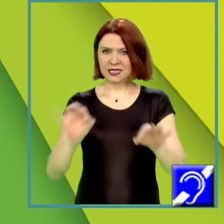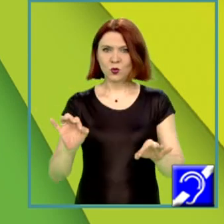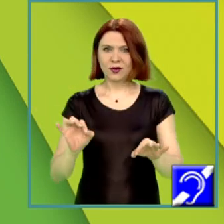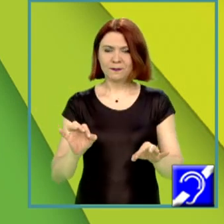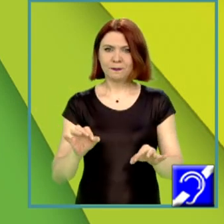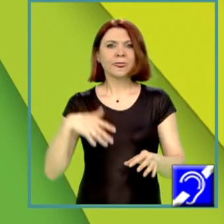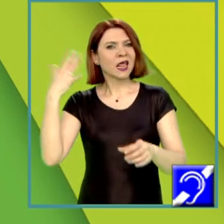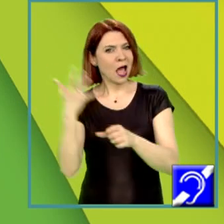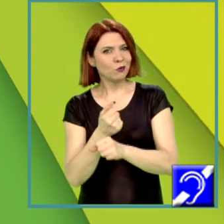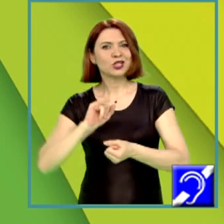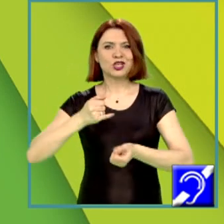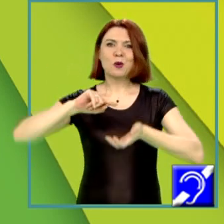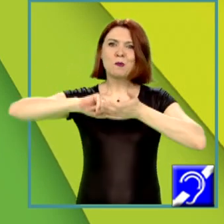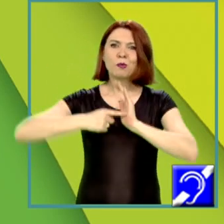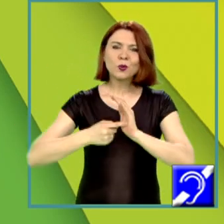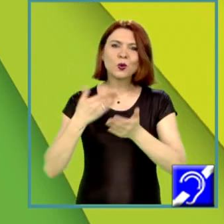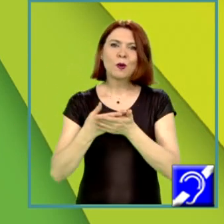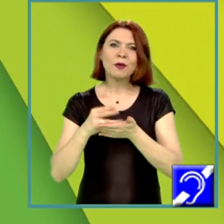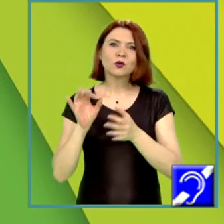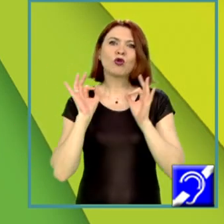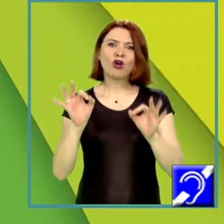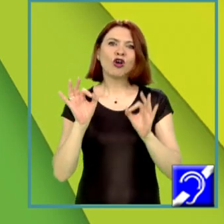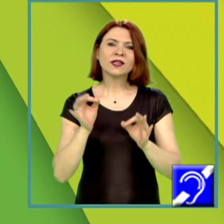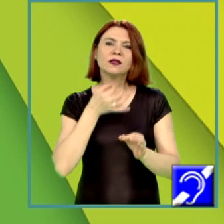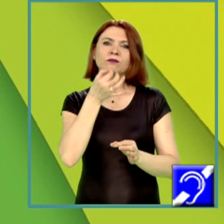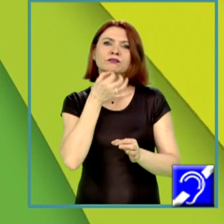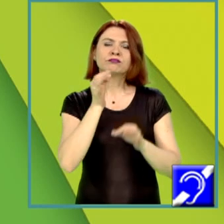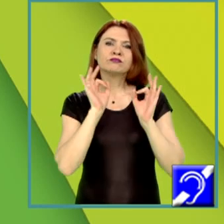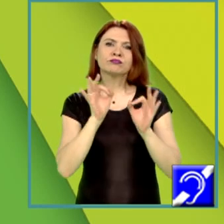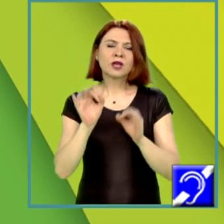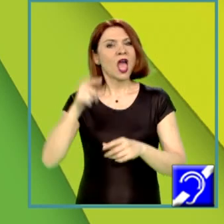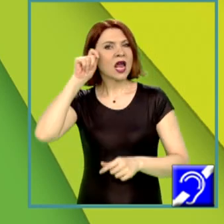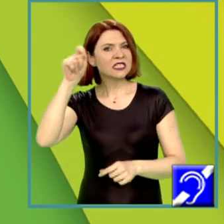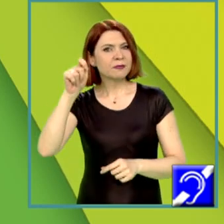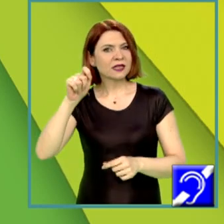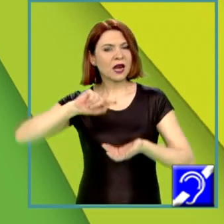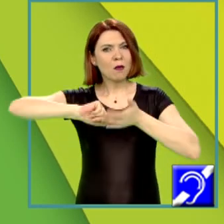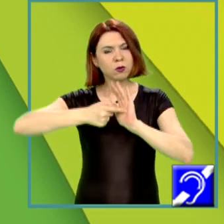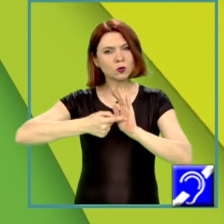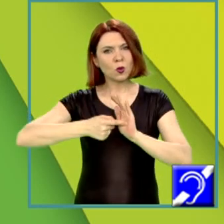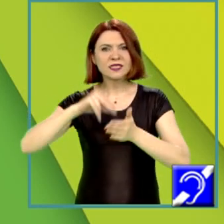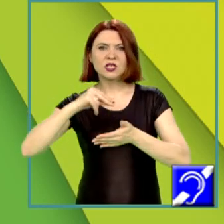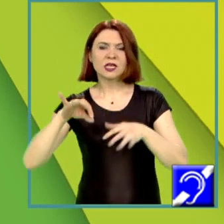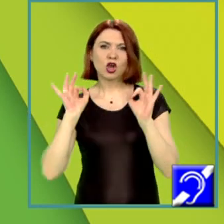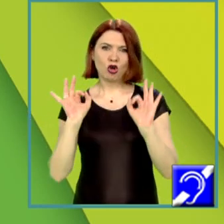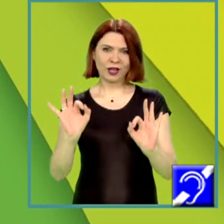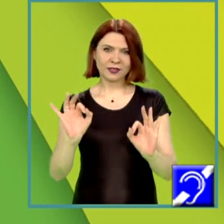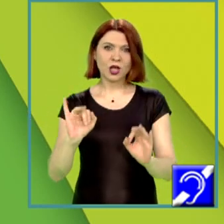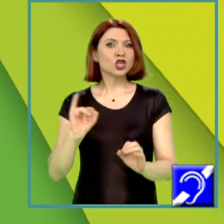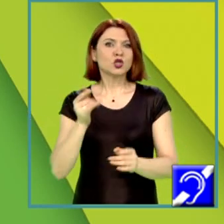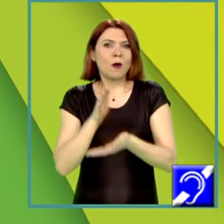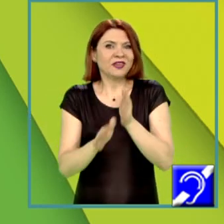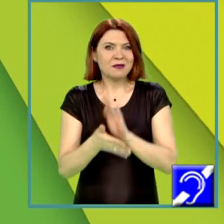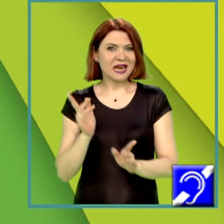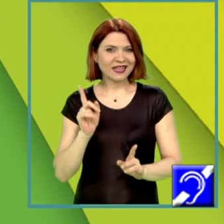am obținut Și acel punct pentru corectitudinea exprimării pentru respectarea normelor de ortografie și de punctuație și nu am